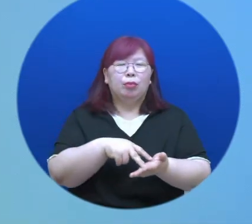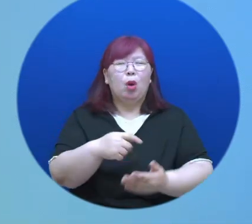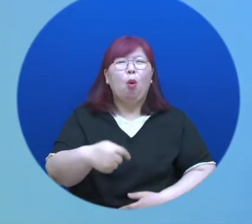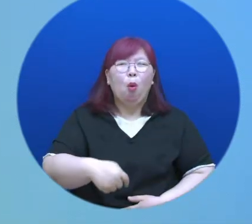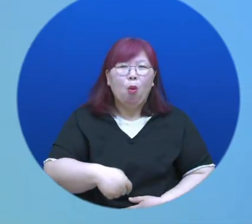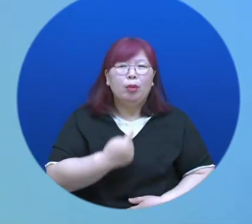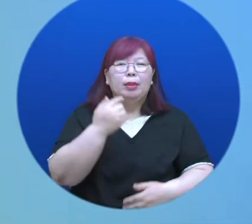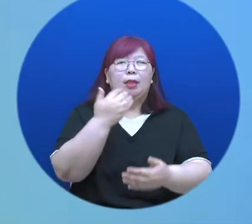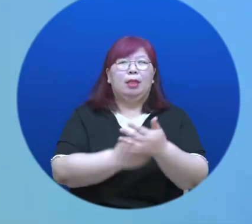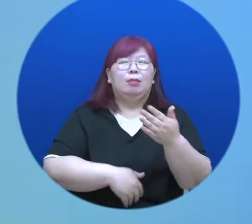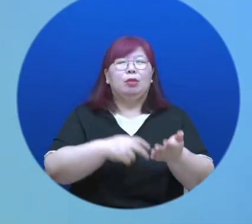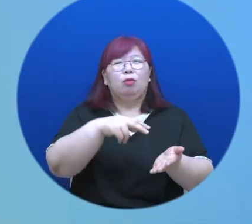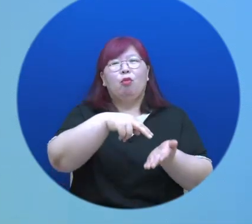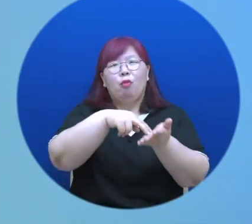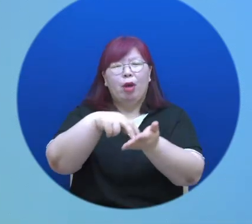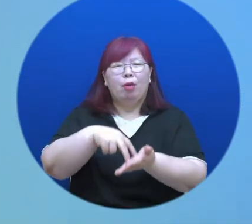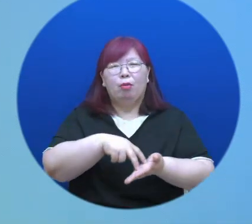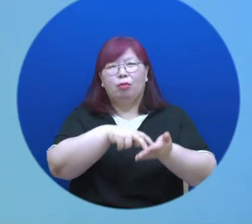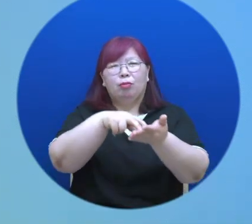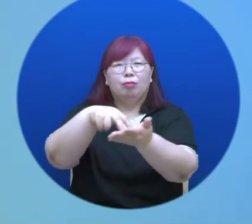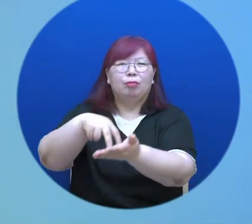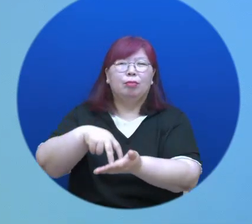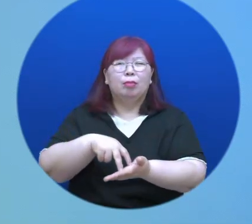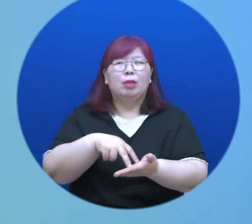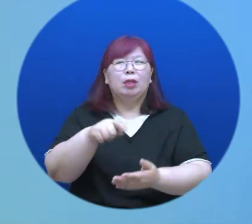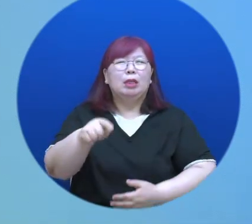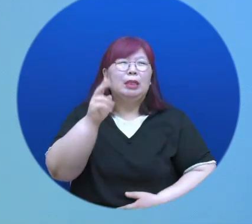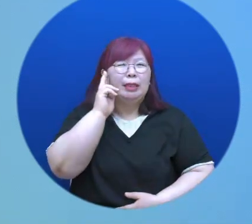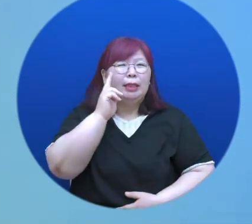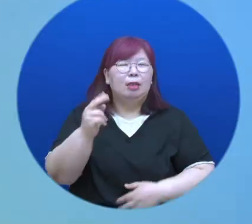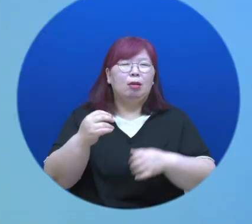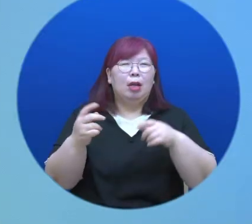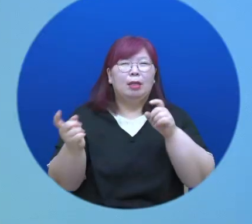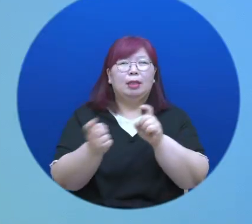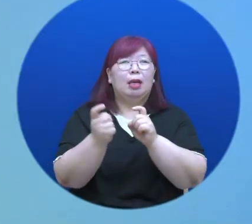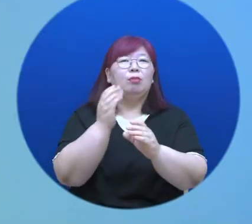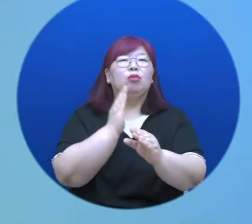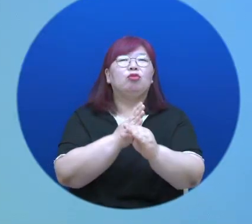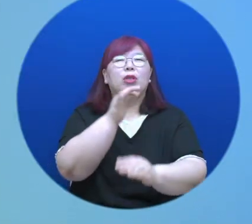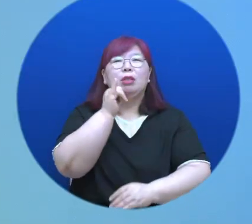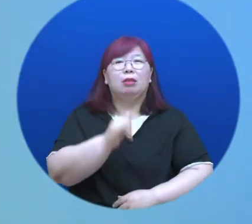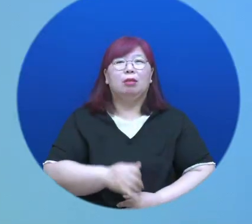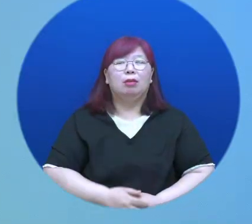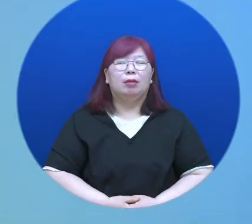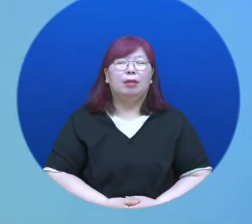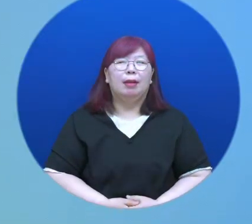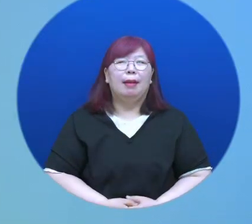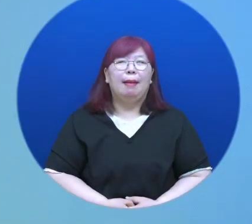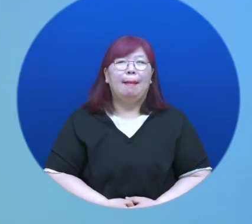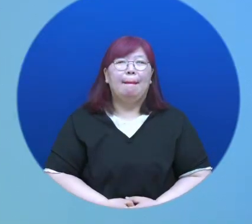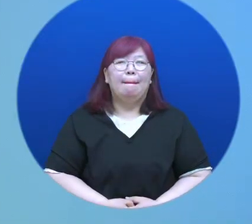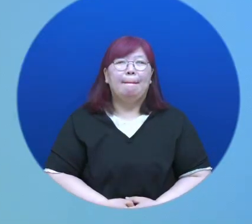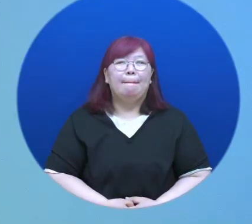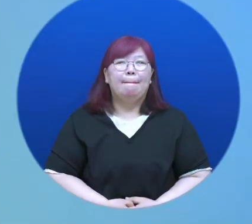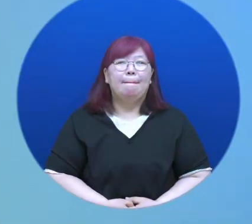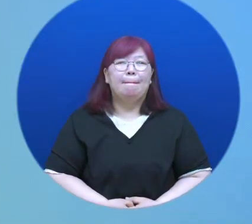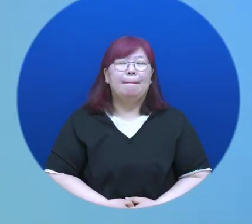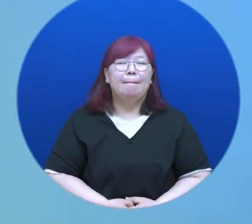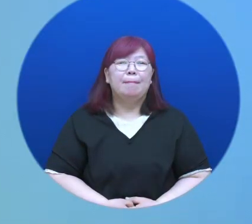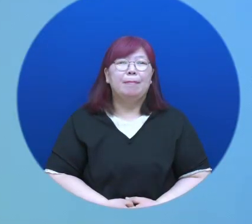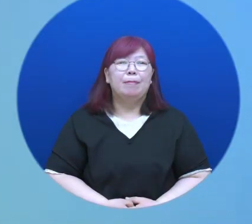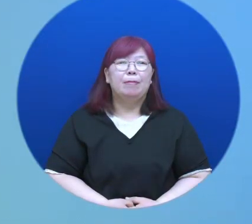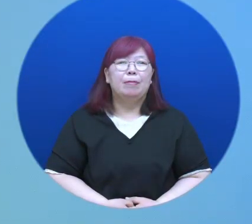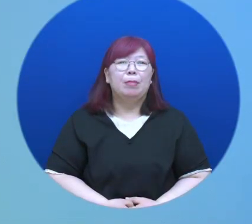홀로 남은 그 고독, 그 치열한 싸움 가운데 있습니다. 그래서 오늘 본문이 담긴